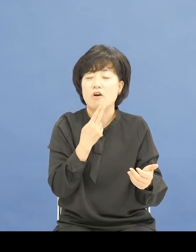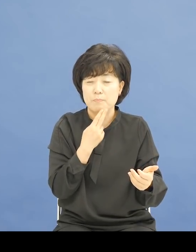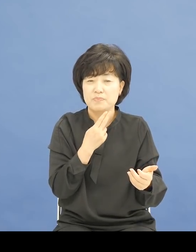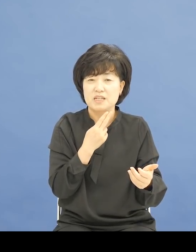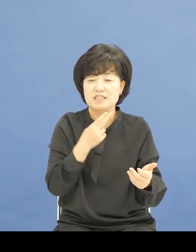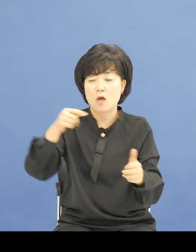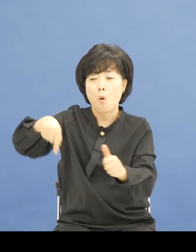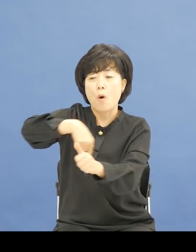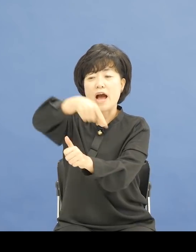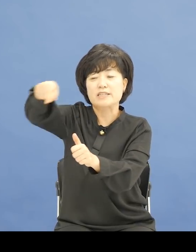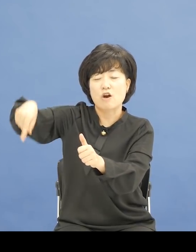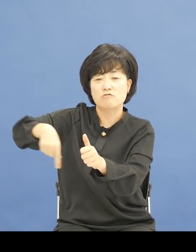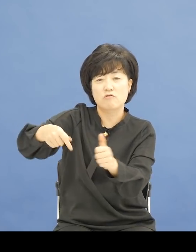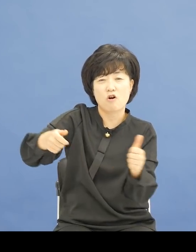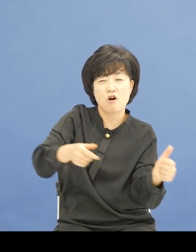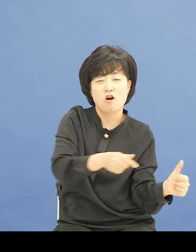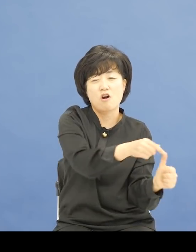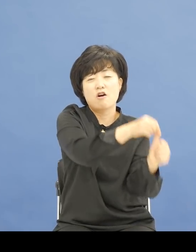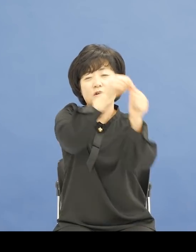그를 몰아가신다.